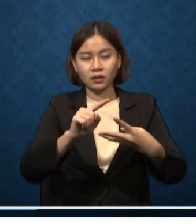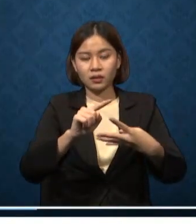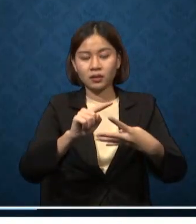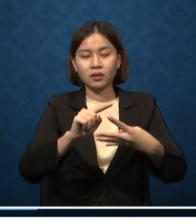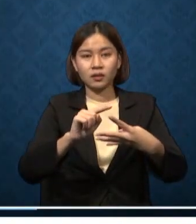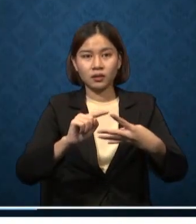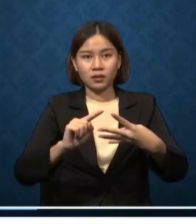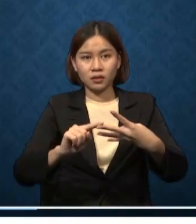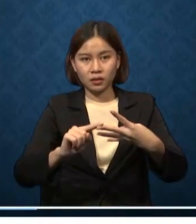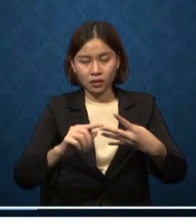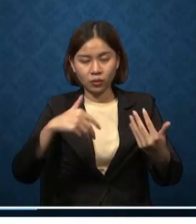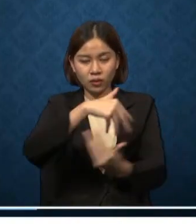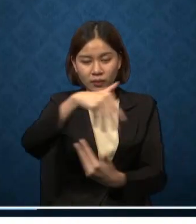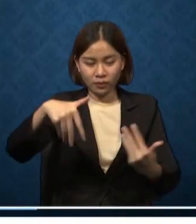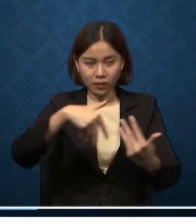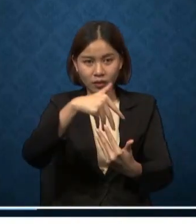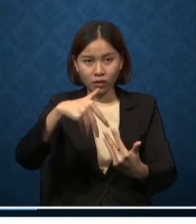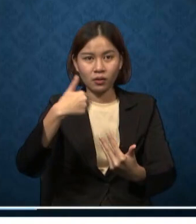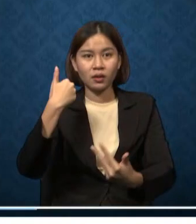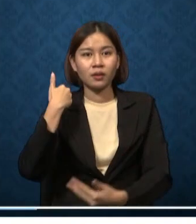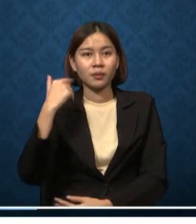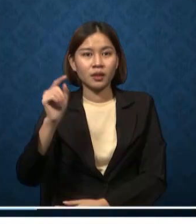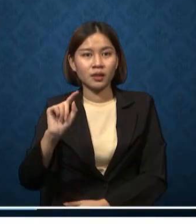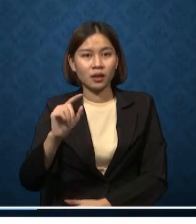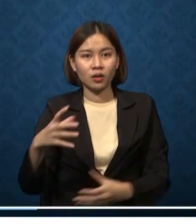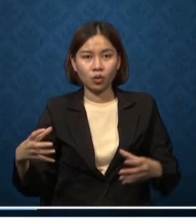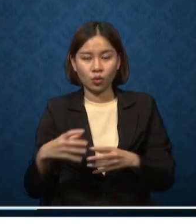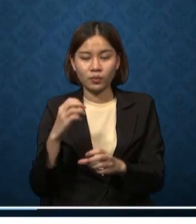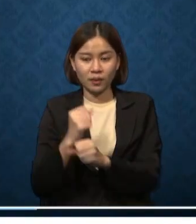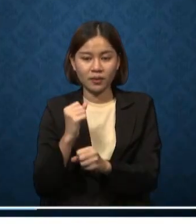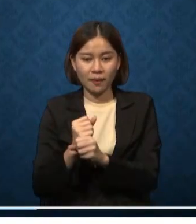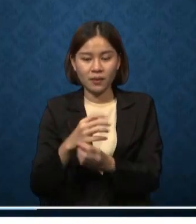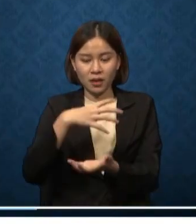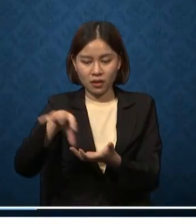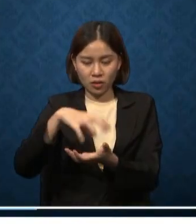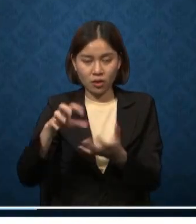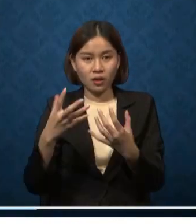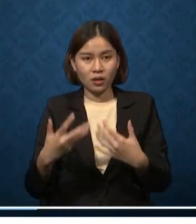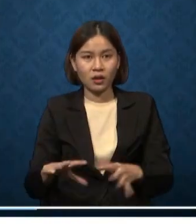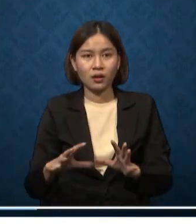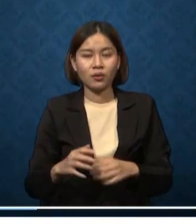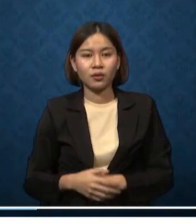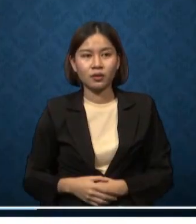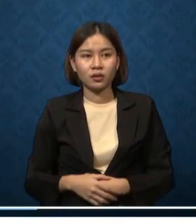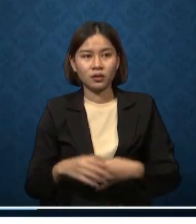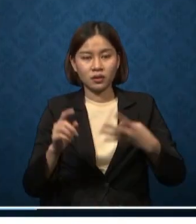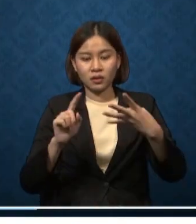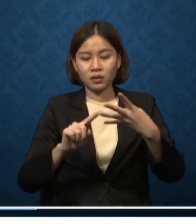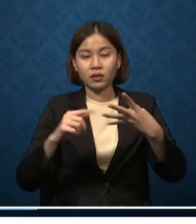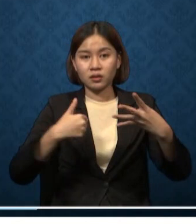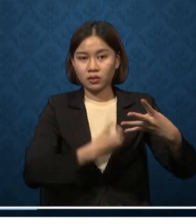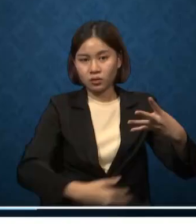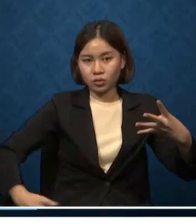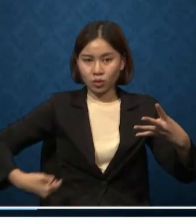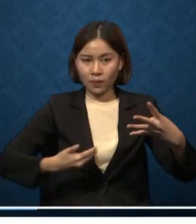อะไรต่างๆนะครับมิติสภาพแวดล้อมที่ท่านมีทั้งทางคณะทำงานและอนุได้กล่าวถึงไปบ้างแล้วนะครับและมิติด้านสุขภาพ